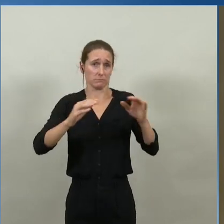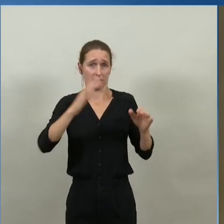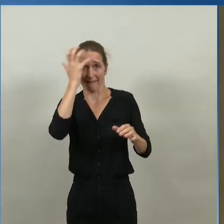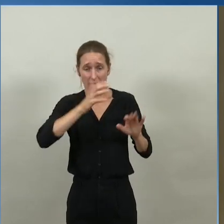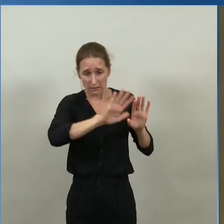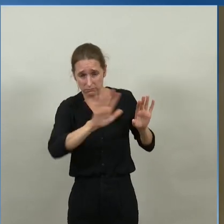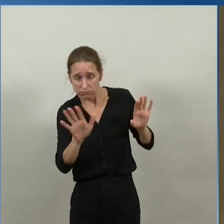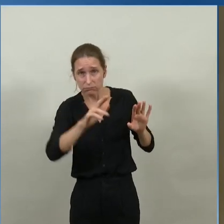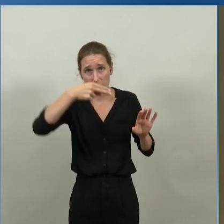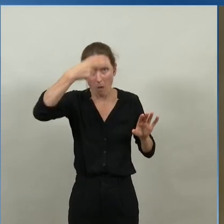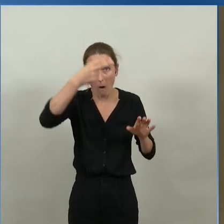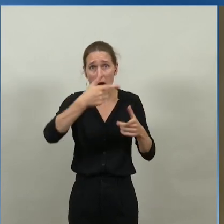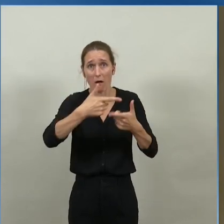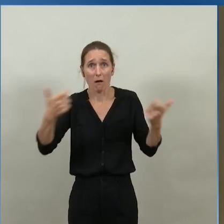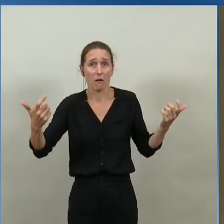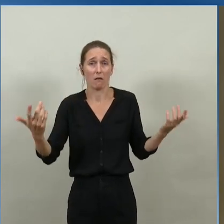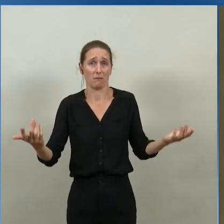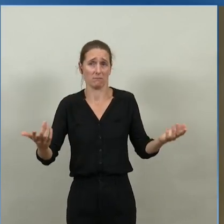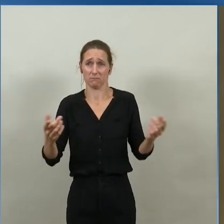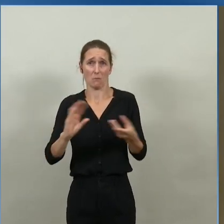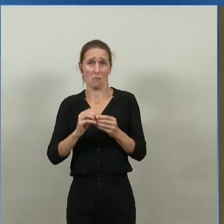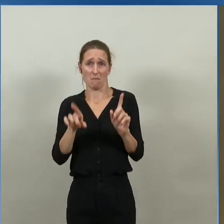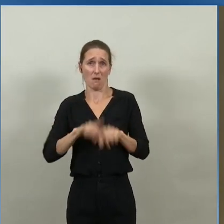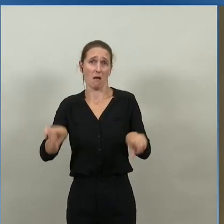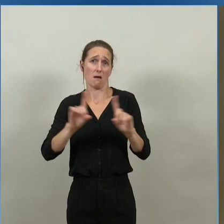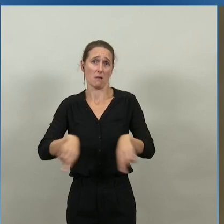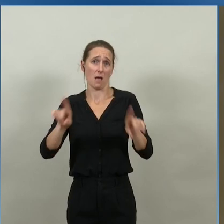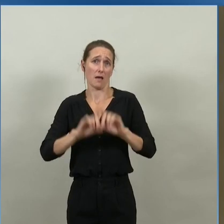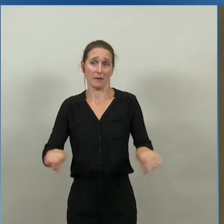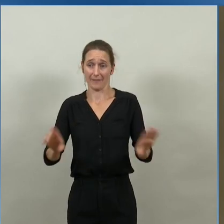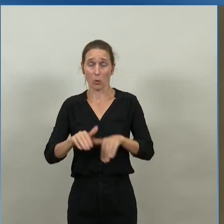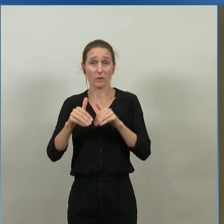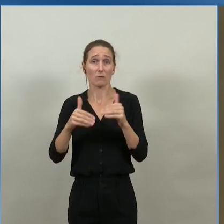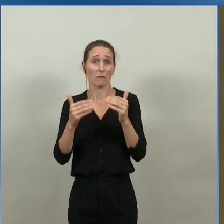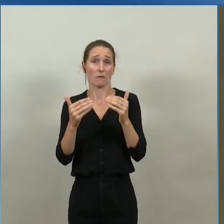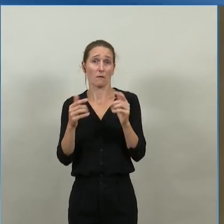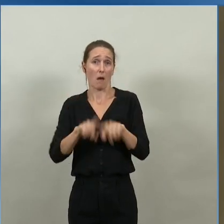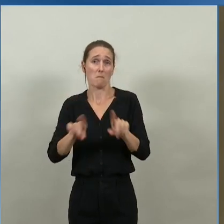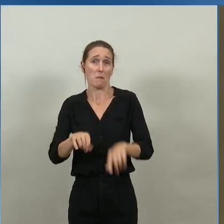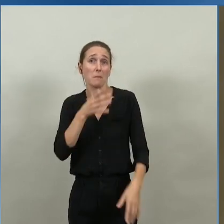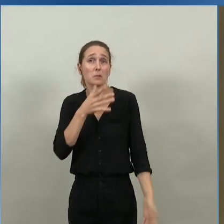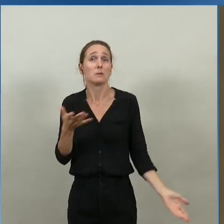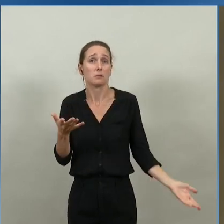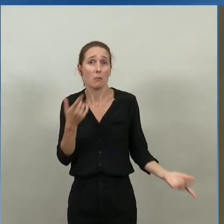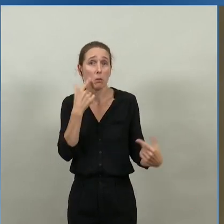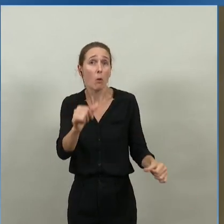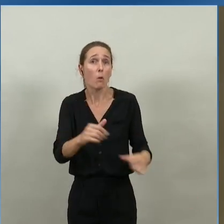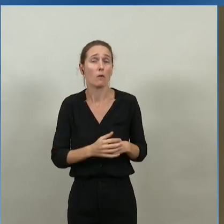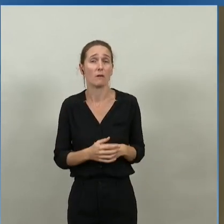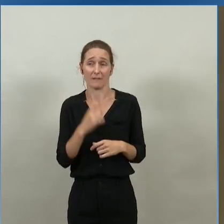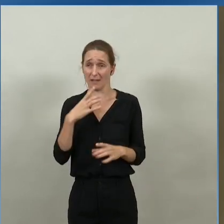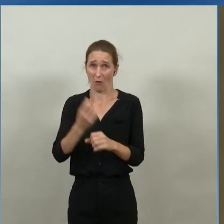africain aujourd'hui donc on peut pas continuer de la sorte donc il y a tout un enjeu donc politique